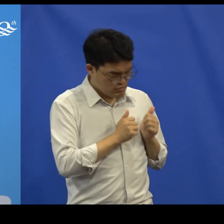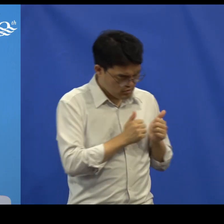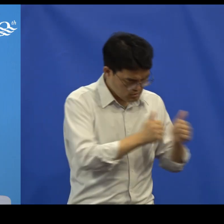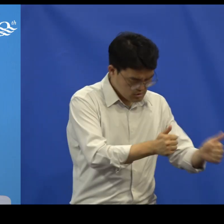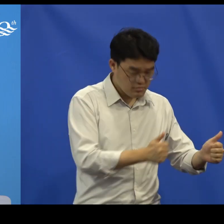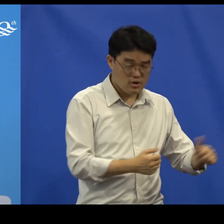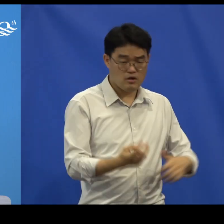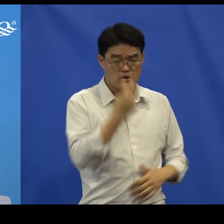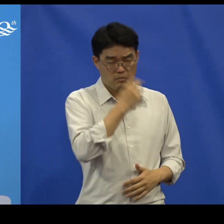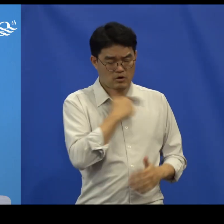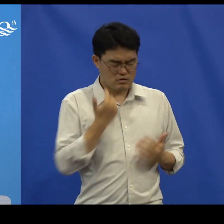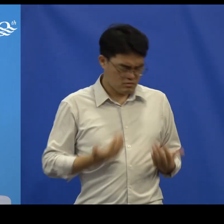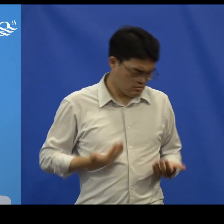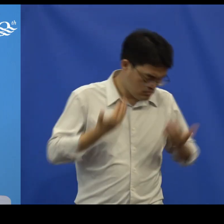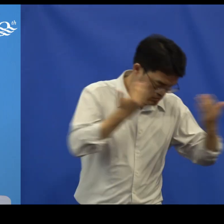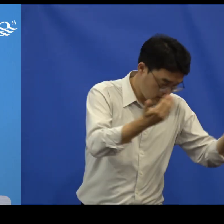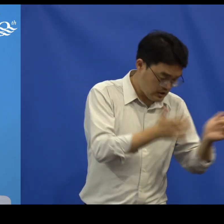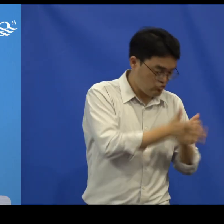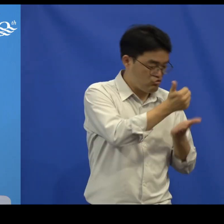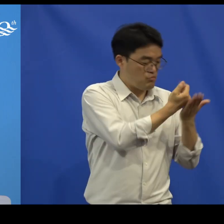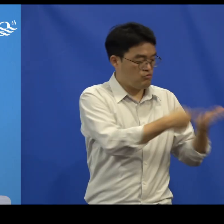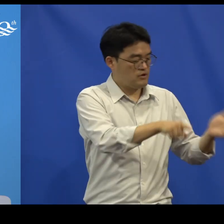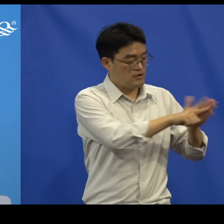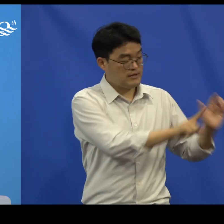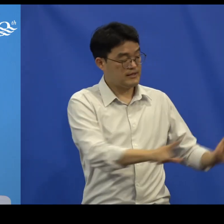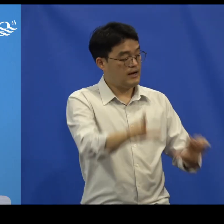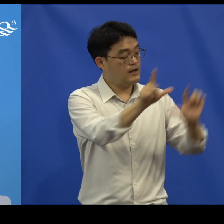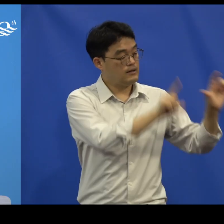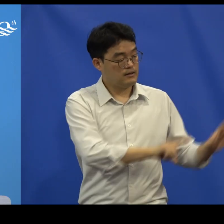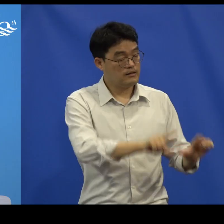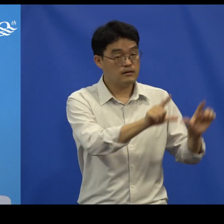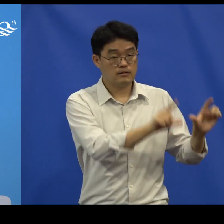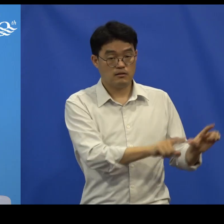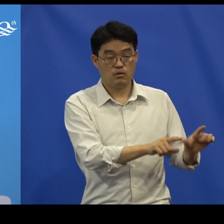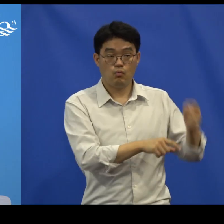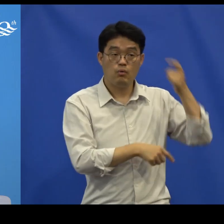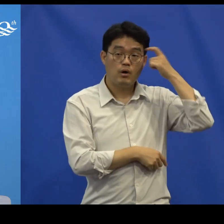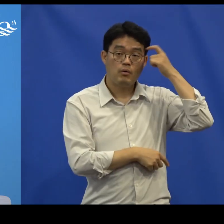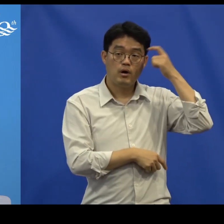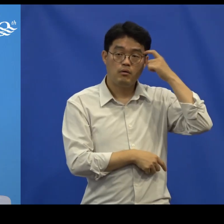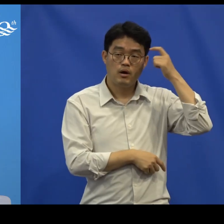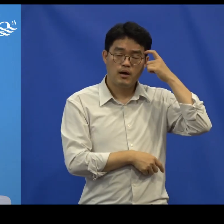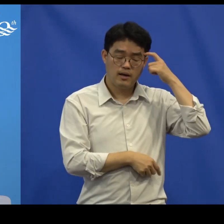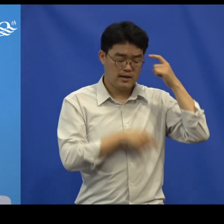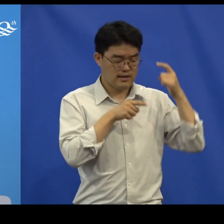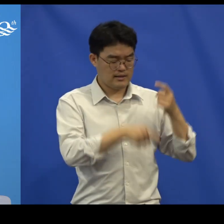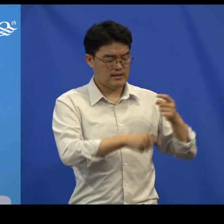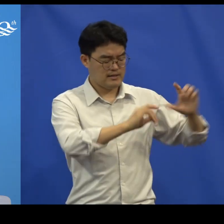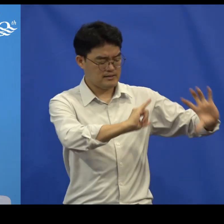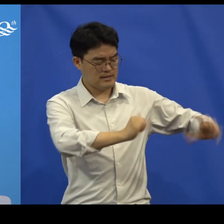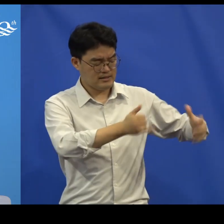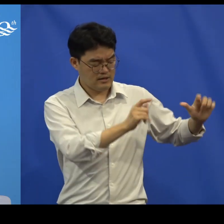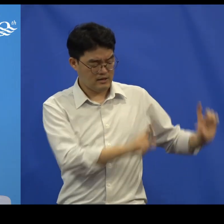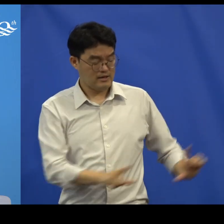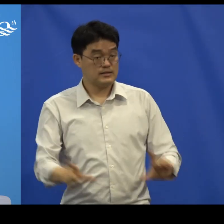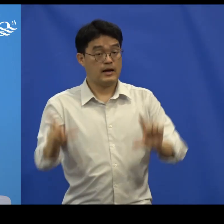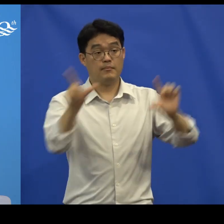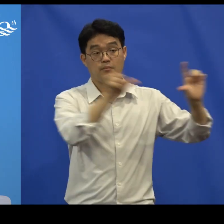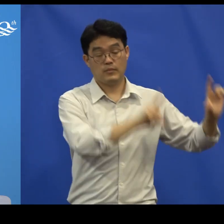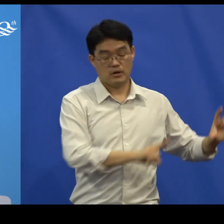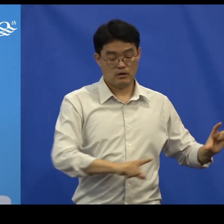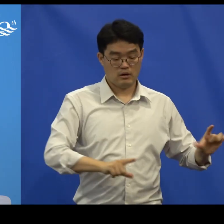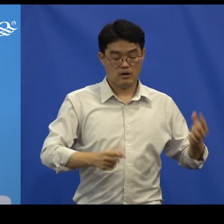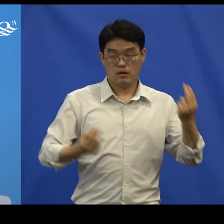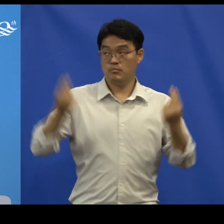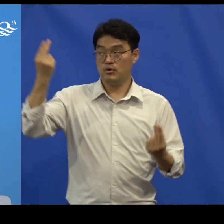생명을 바치며 그리스도를 위해 살았던 이유는 이 지상의 삶과 비교할 수 없는 가치 있는 것을